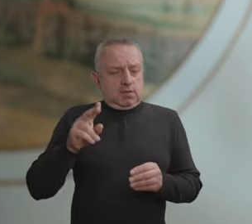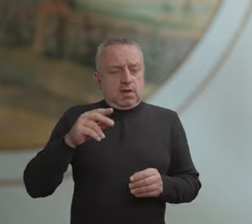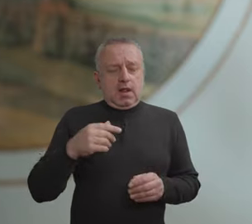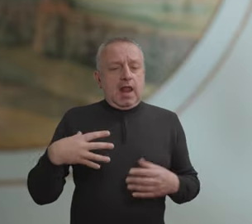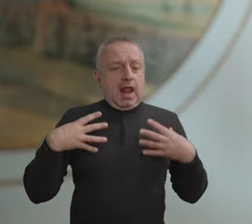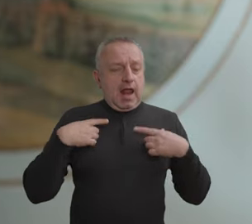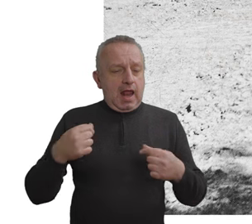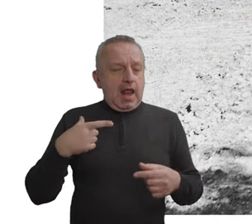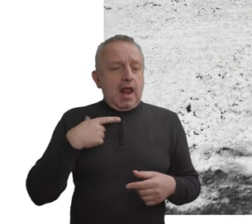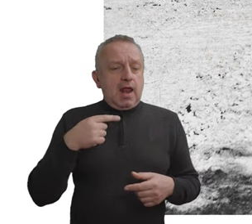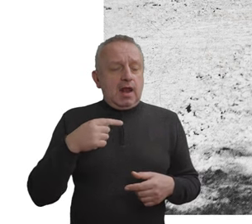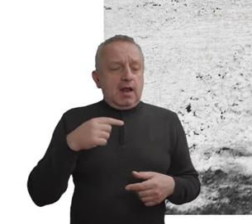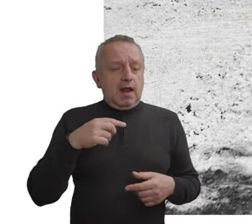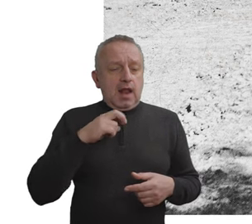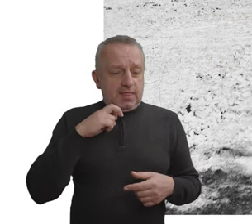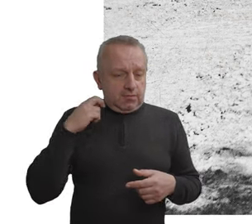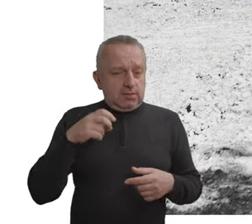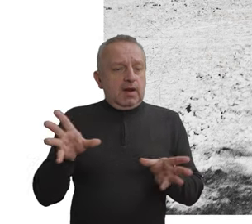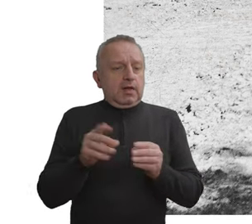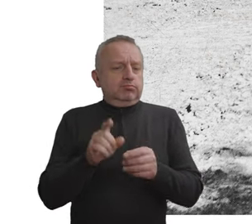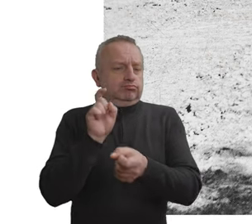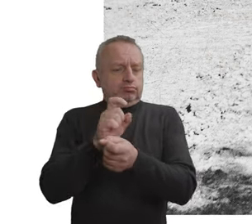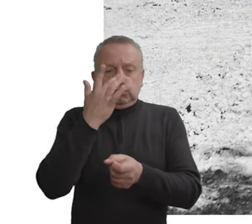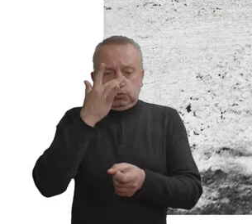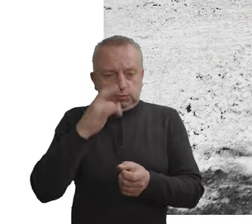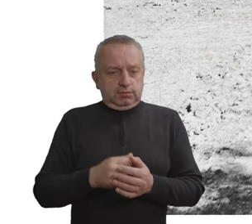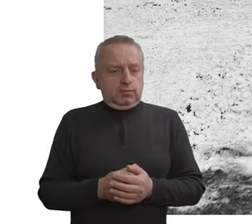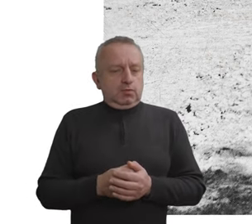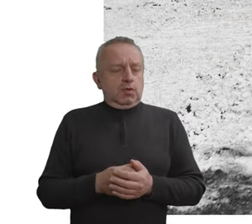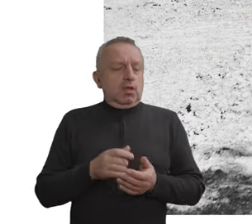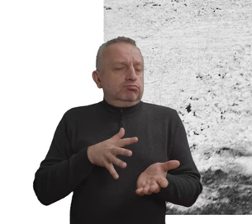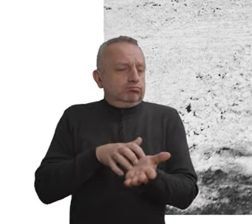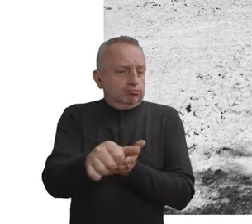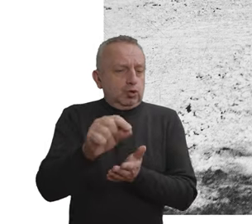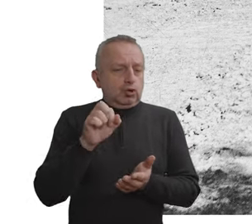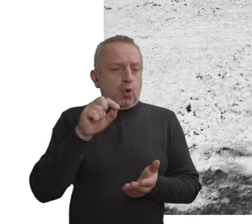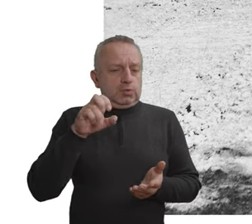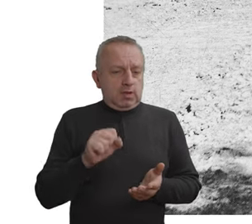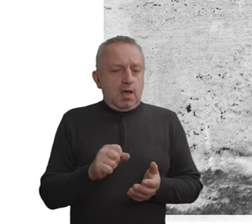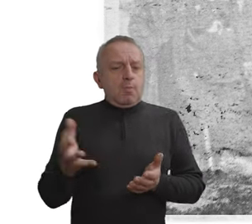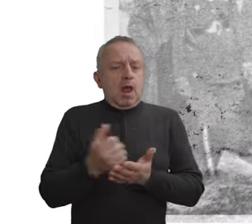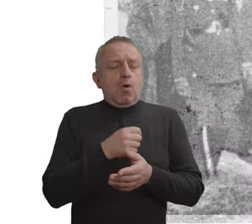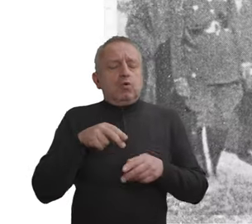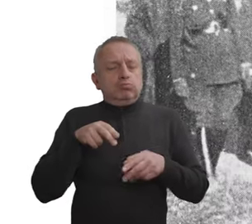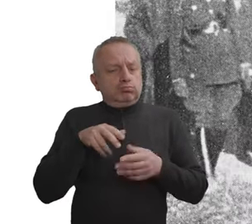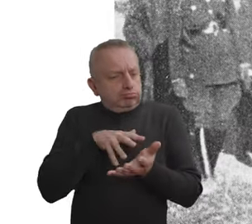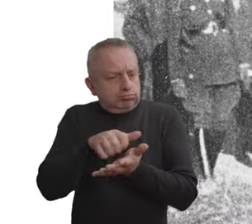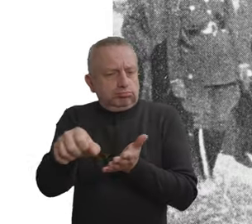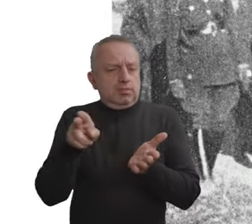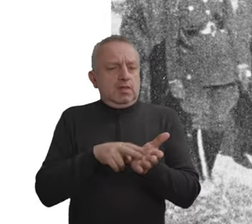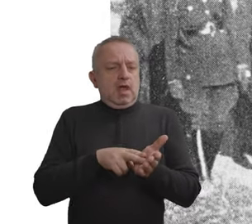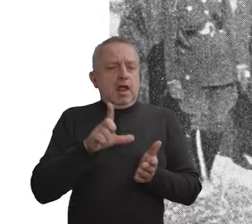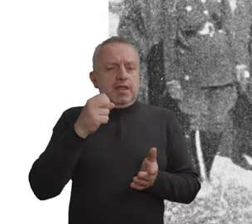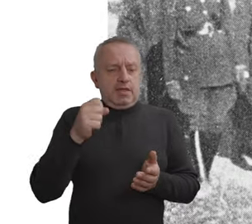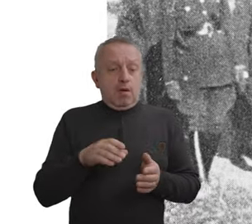z Litwinami, walczył głównie z bolszewikami i brał udział w szturmie na Lidę. Otrzymał za udział